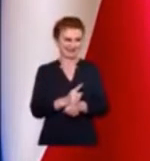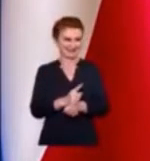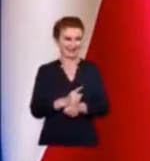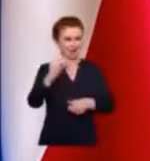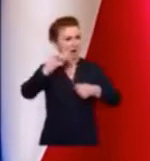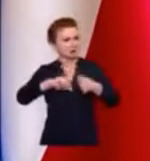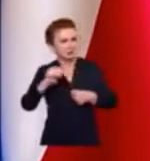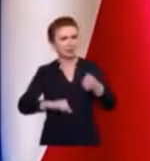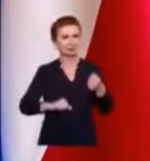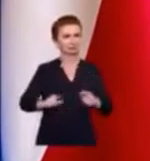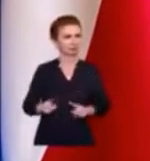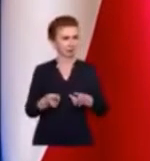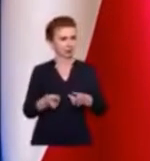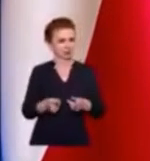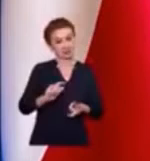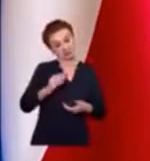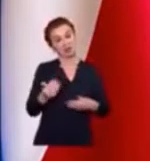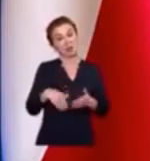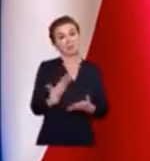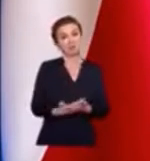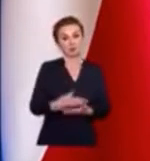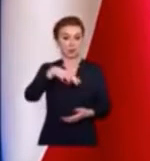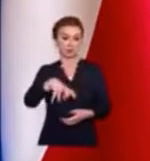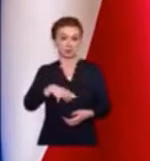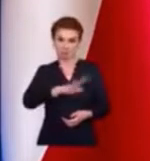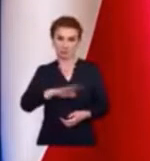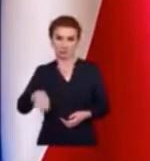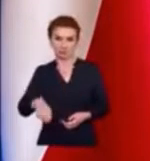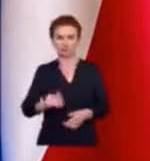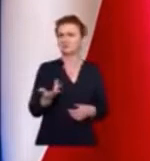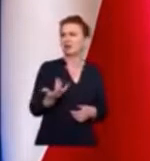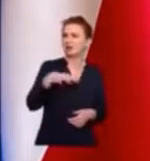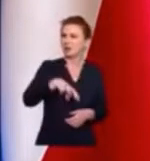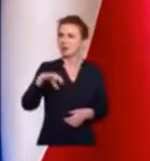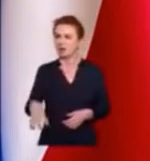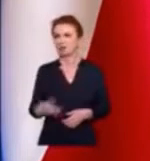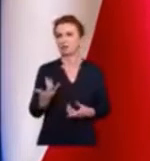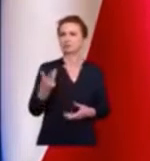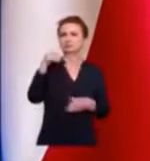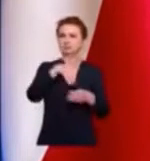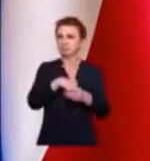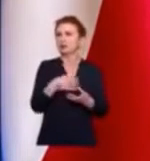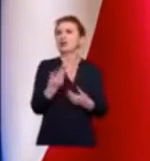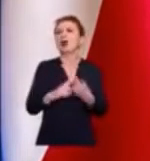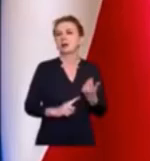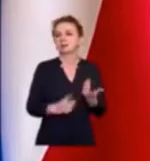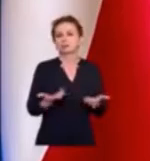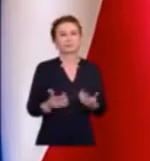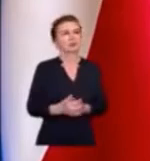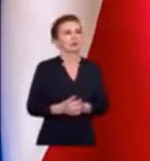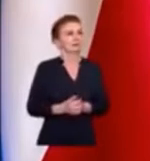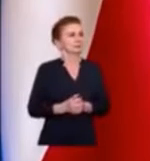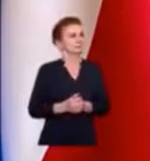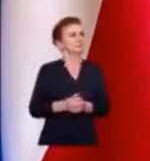organizacji choćby grup dziecięcych, ile tych grup, w jakiej formule. Natomiast pamiętajmy, że trzeba to robić bardzo